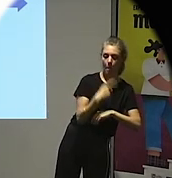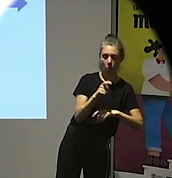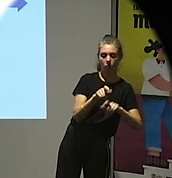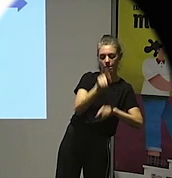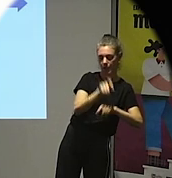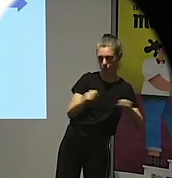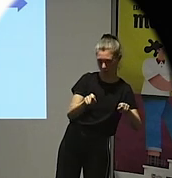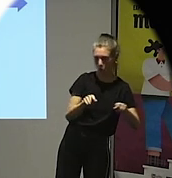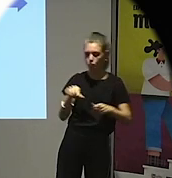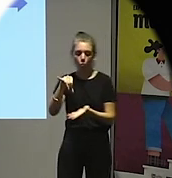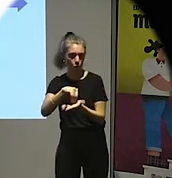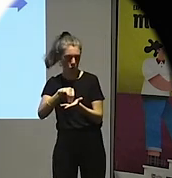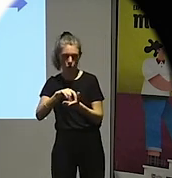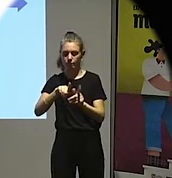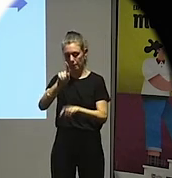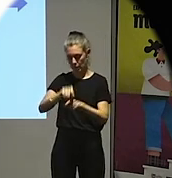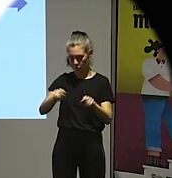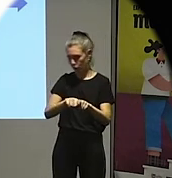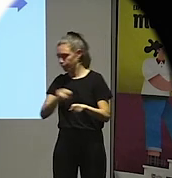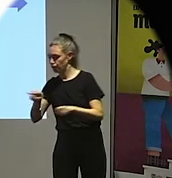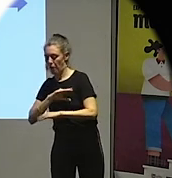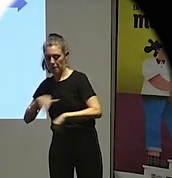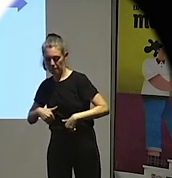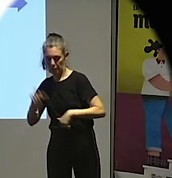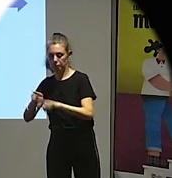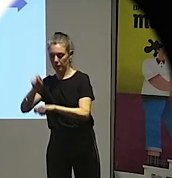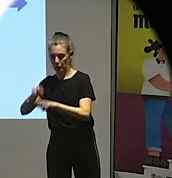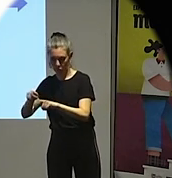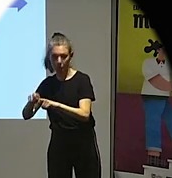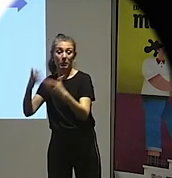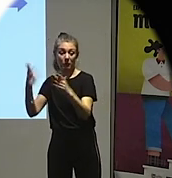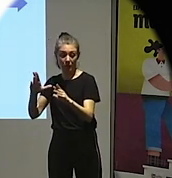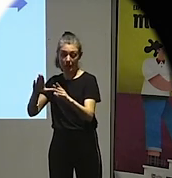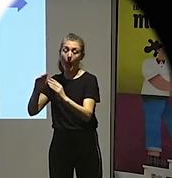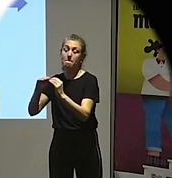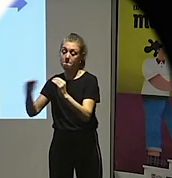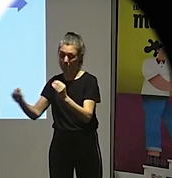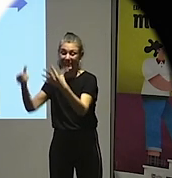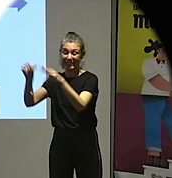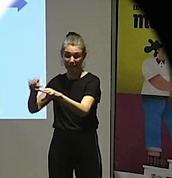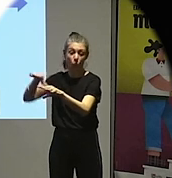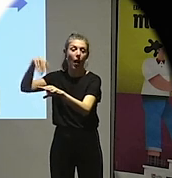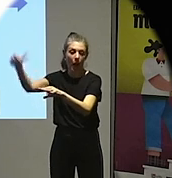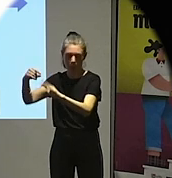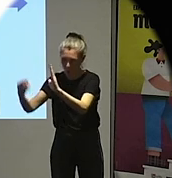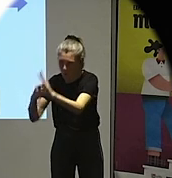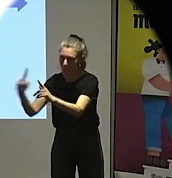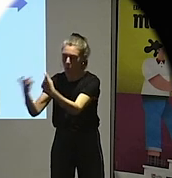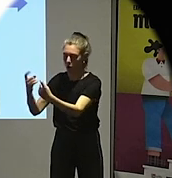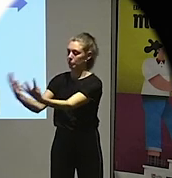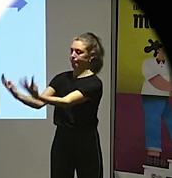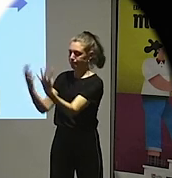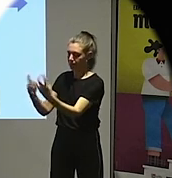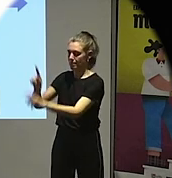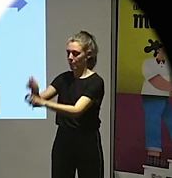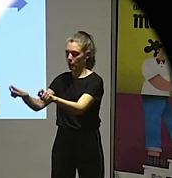et puis à la fin du programme. Et on les revoyait ensuite six mois après l'arrêt du programme. Donc voilà,